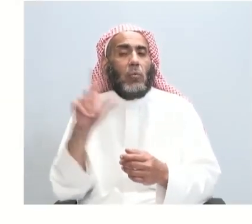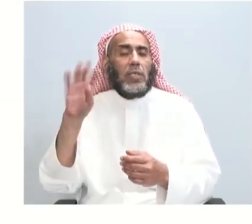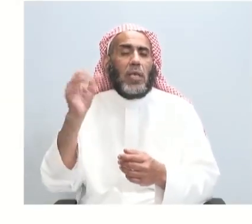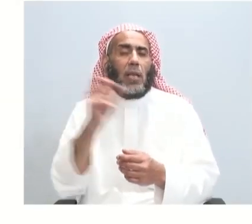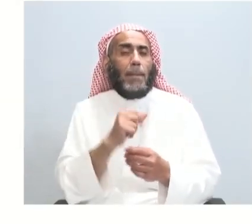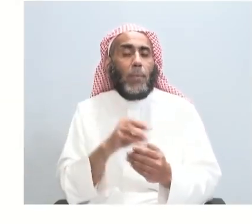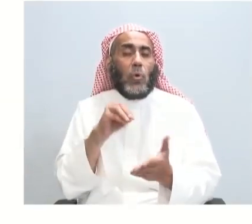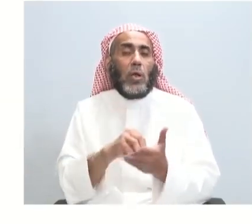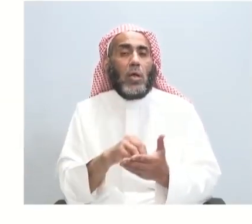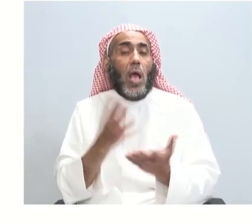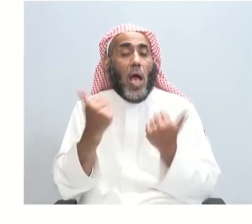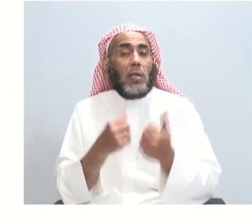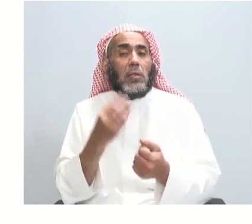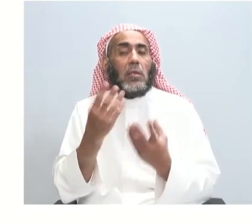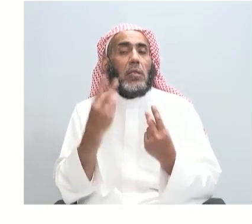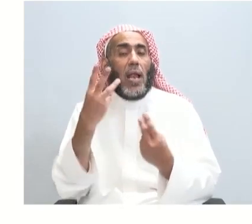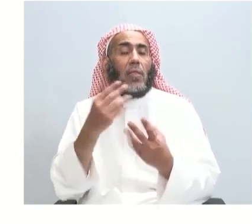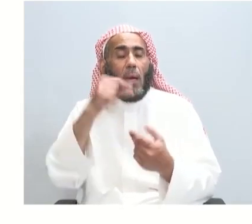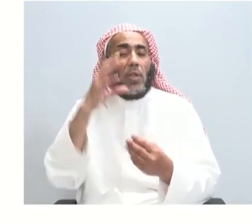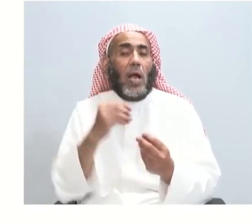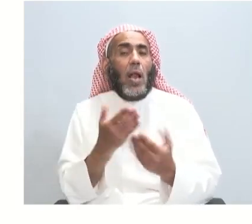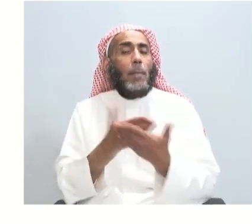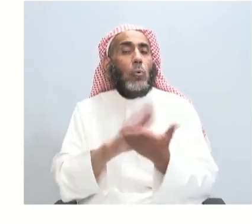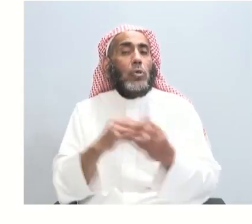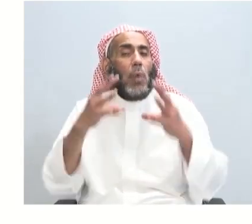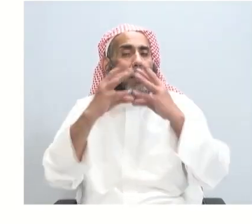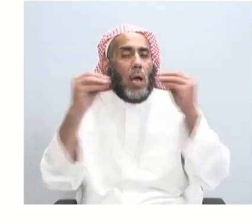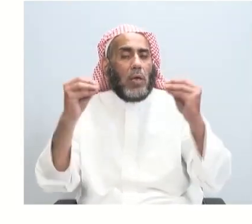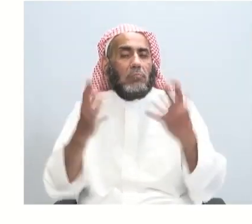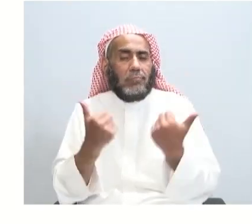العرب. كذلك هنا هات ثلاث أمثلة على معجم المعاني،